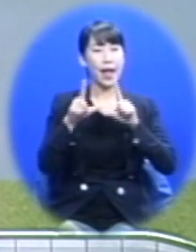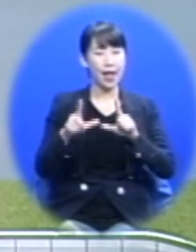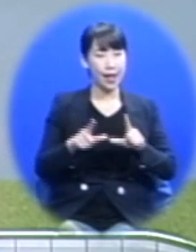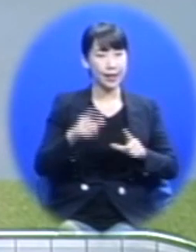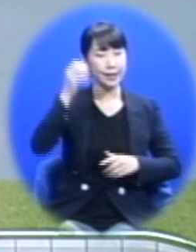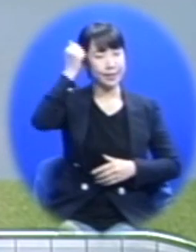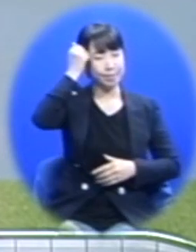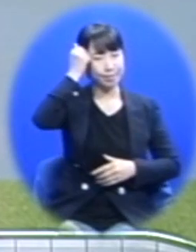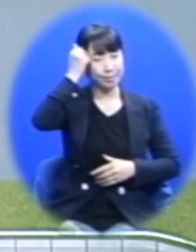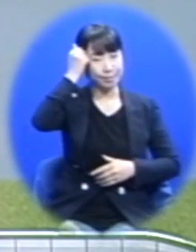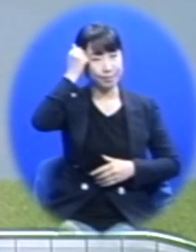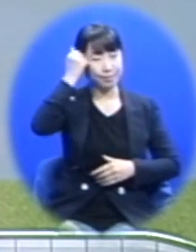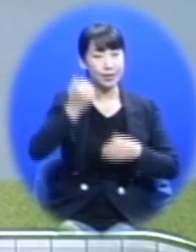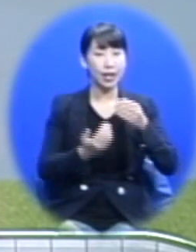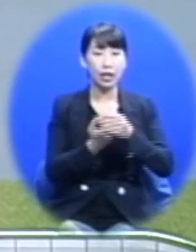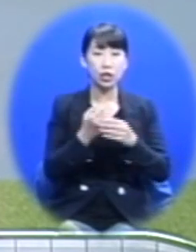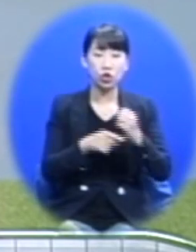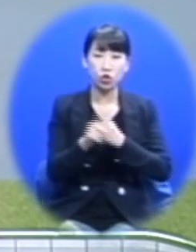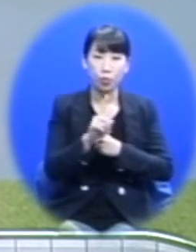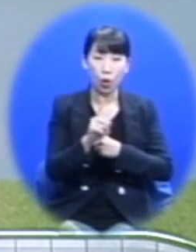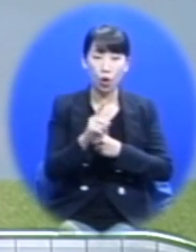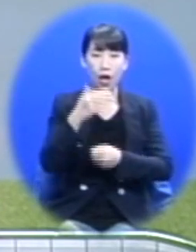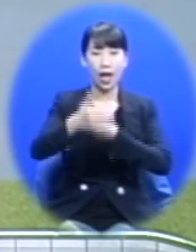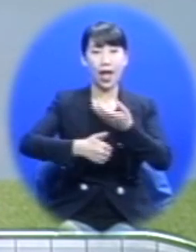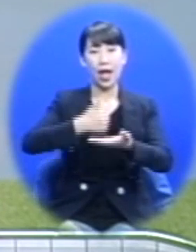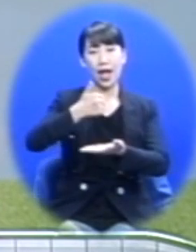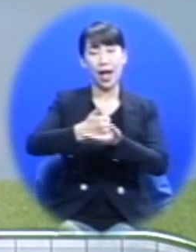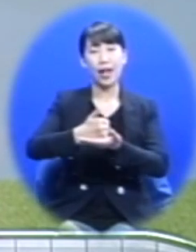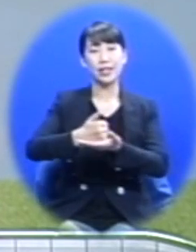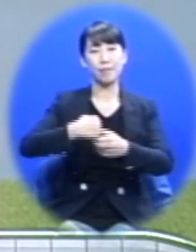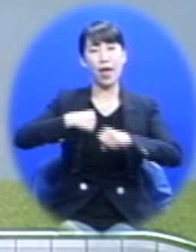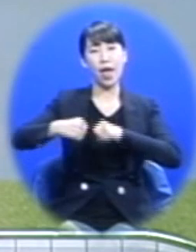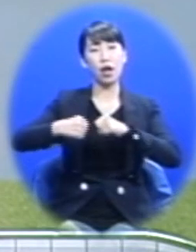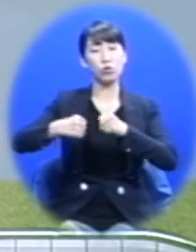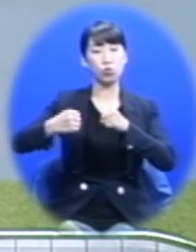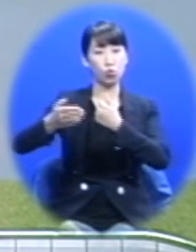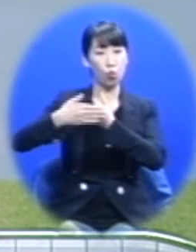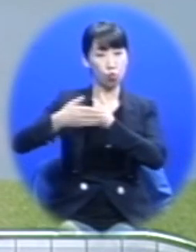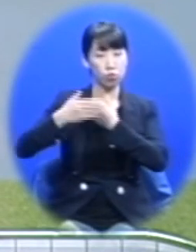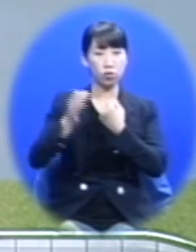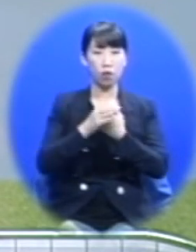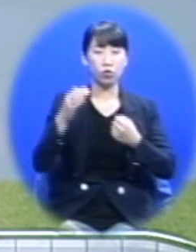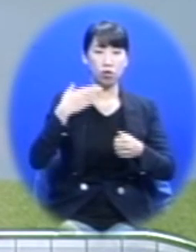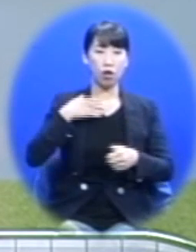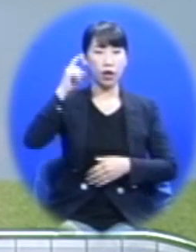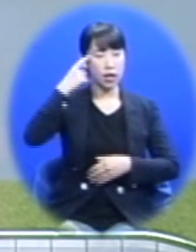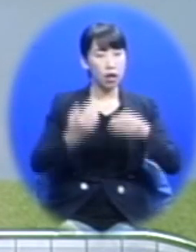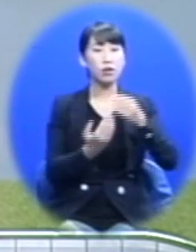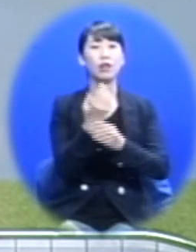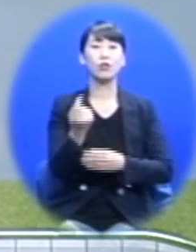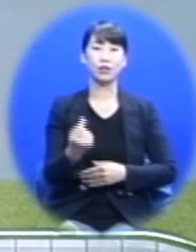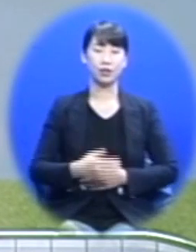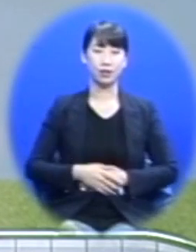말씀에서 보여주고 있지 않습니까? 너희 안에서 행하시는 이는 하나님이시니 너희로 자신의